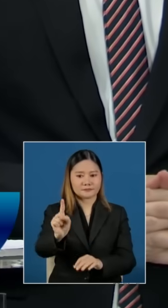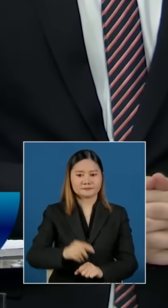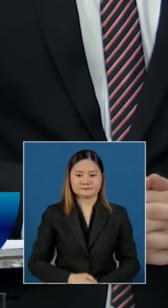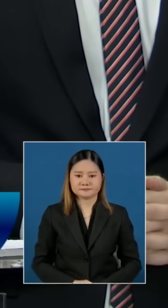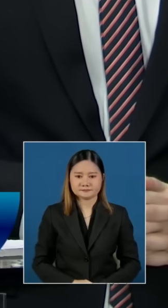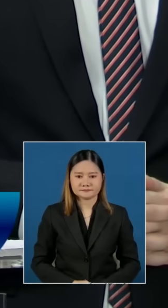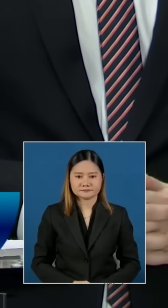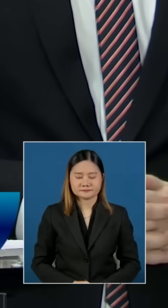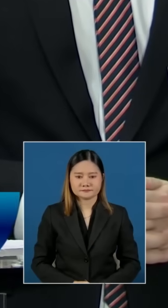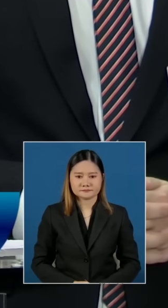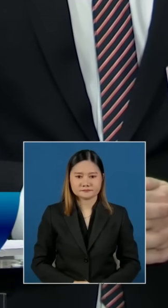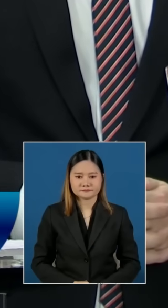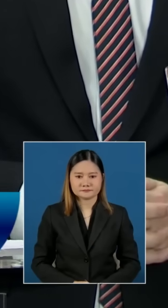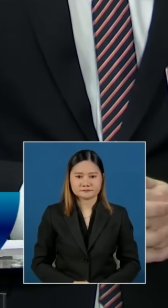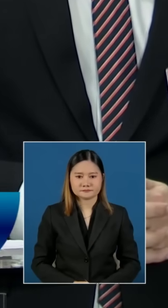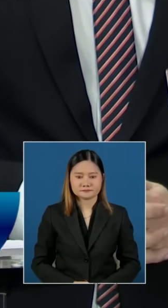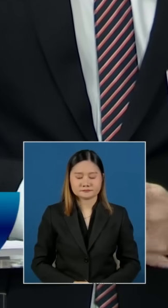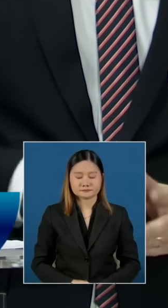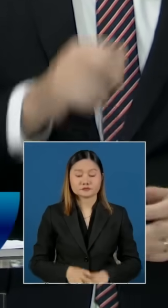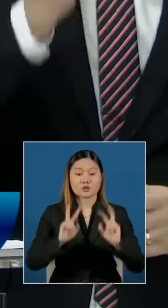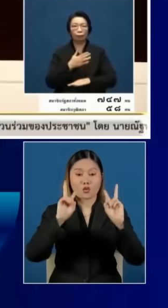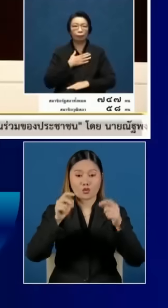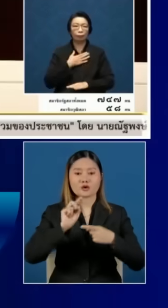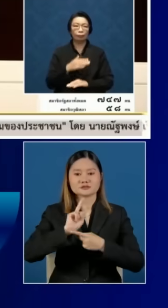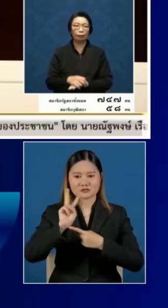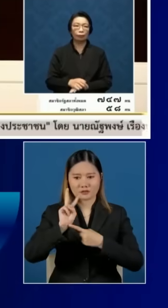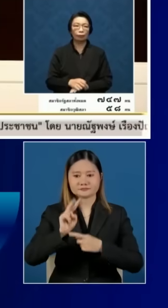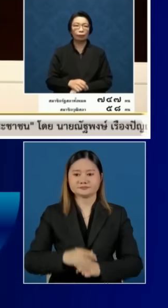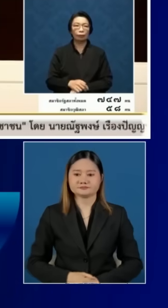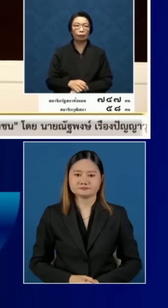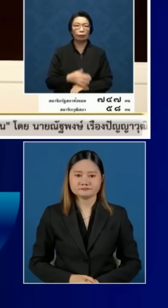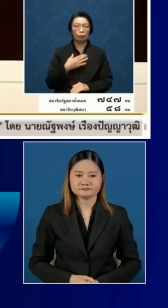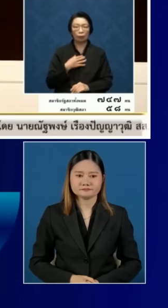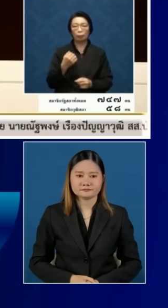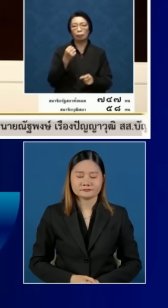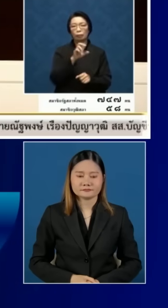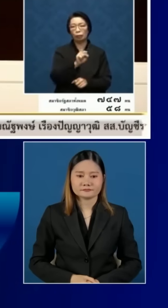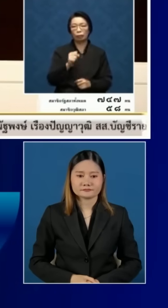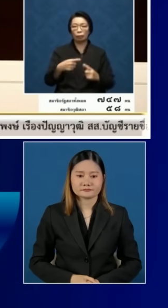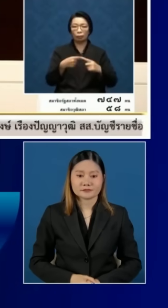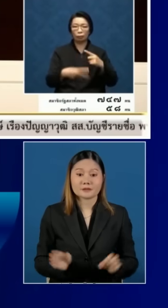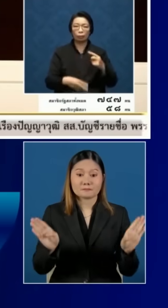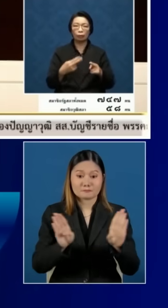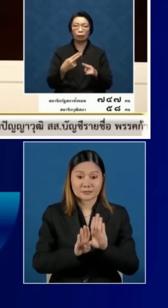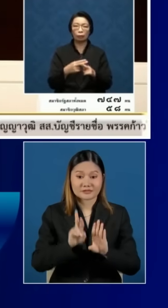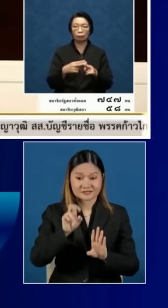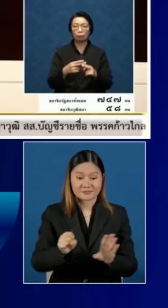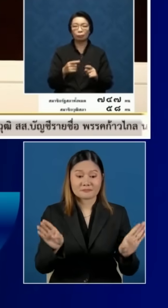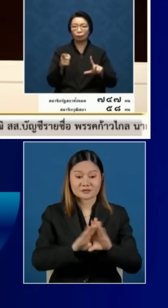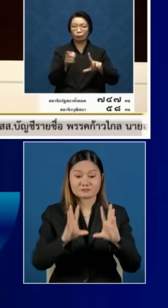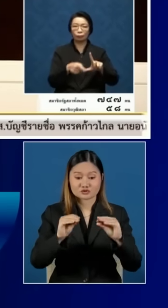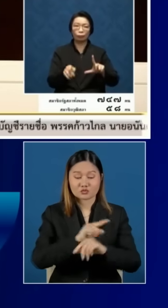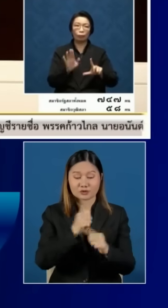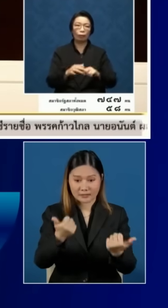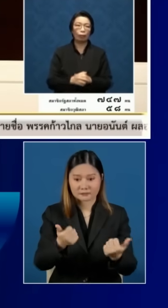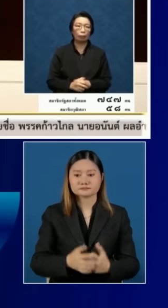ครับประเด็นที่สองจริงๆแล้วเนี่ยการปิดสภาวันนี้เนี่ยนะครับปิดประชุมสภาวันนี้เ